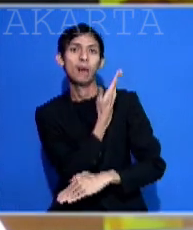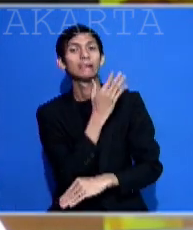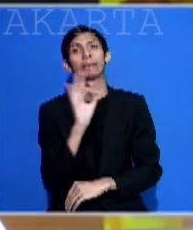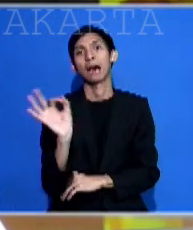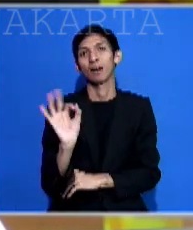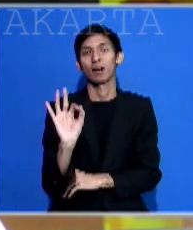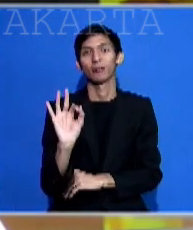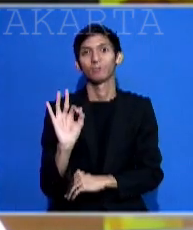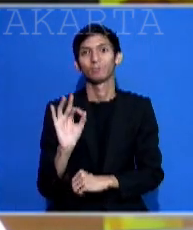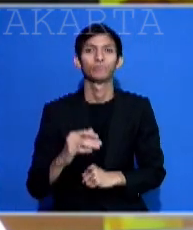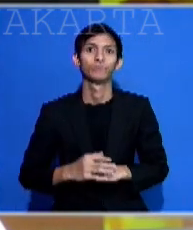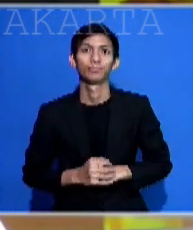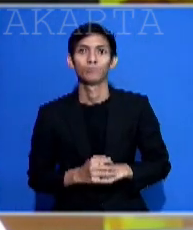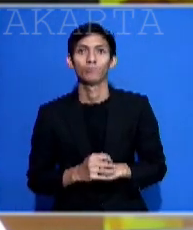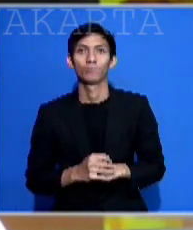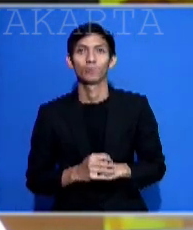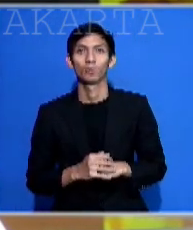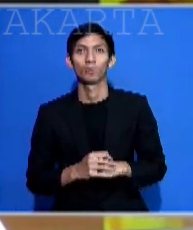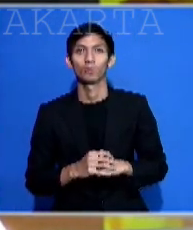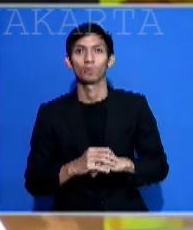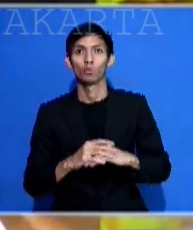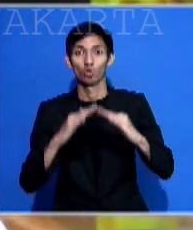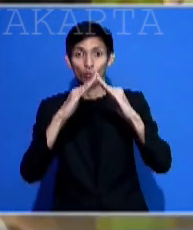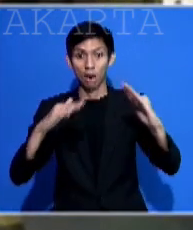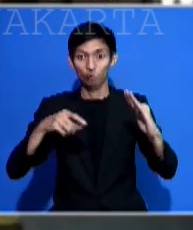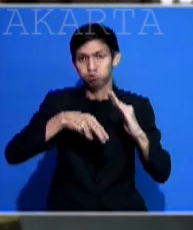peristiwa ini pemilik rumah berhasil menyelamatkan